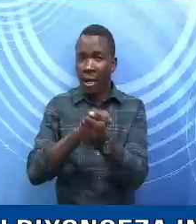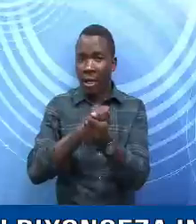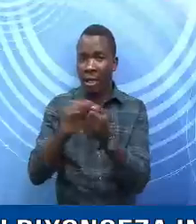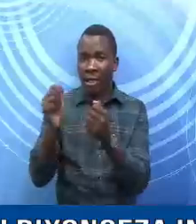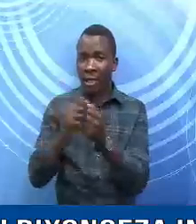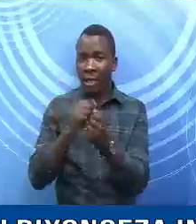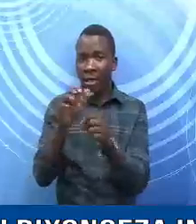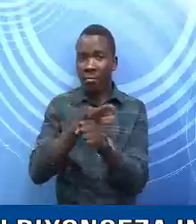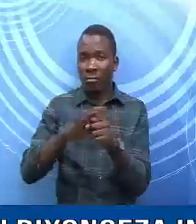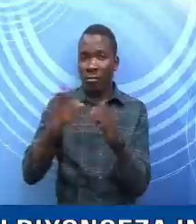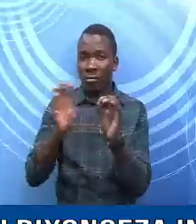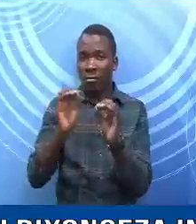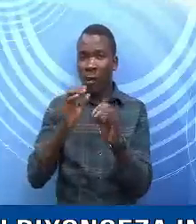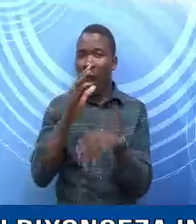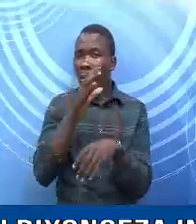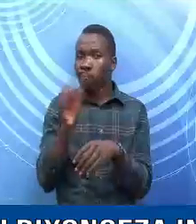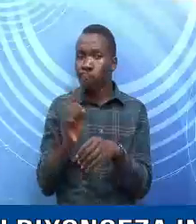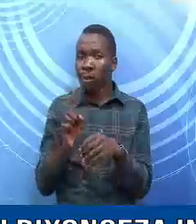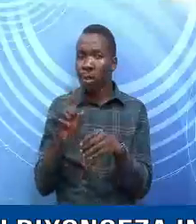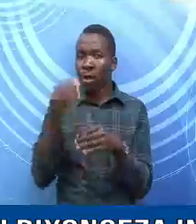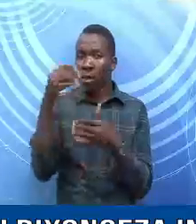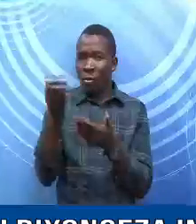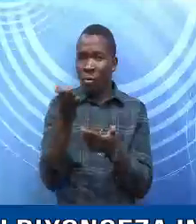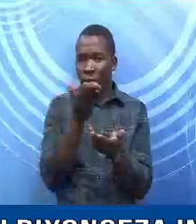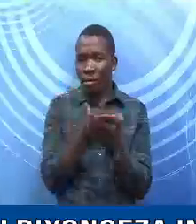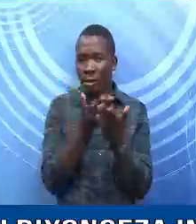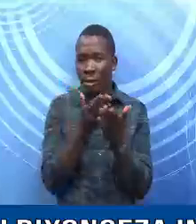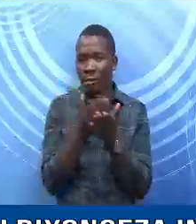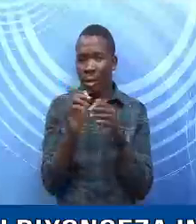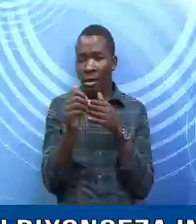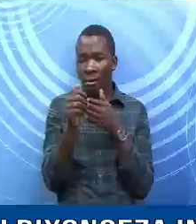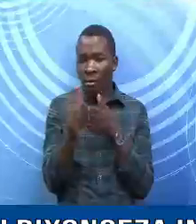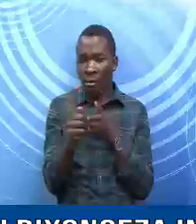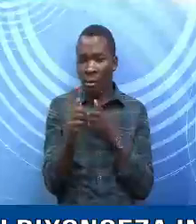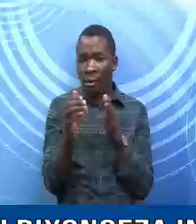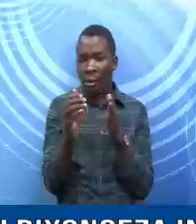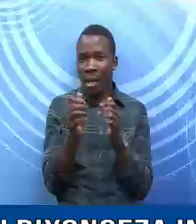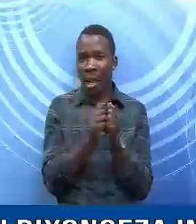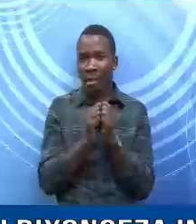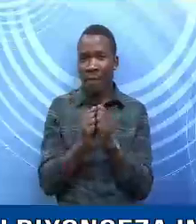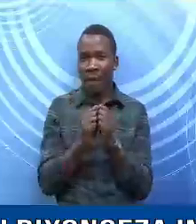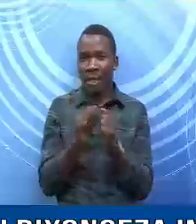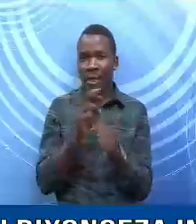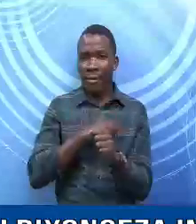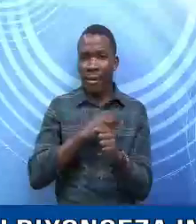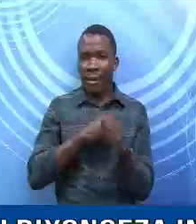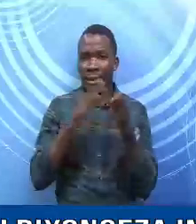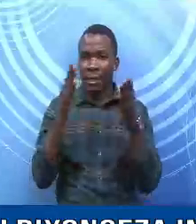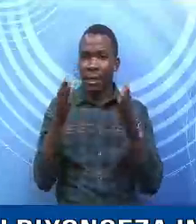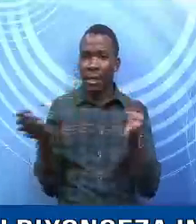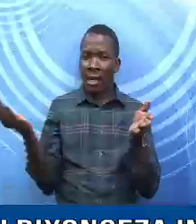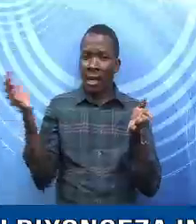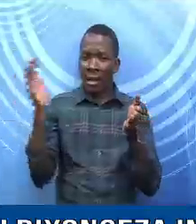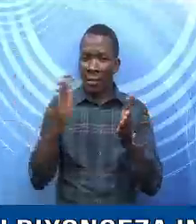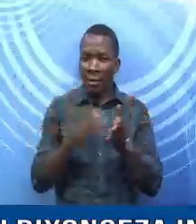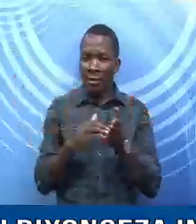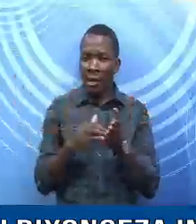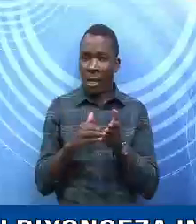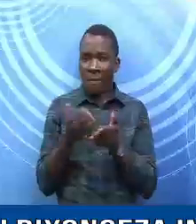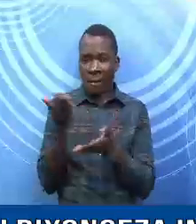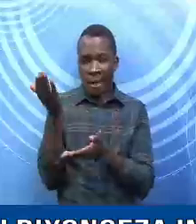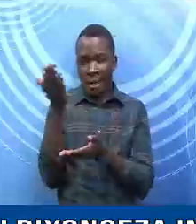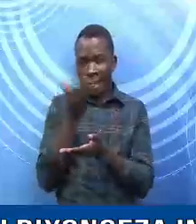itari yasaza. Ubwo rero twasaba nk'ubuyobozi n'abadive bakaba bakongera bakiyungurura bakumva